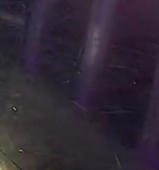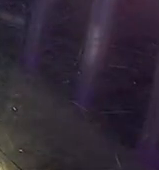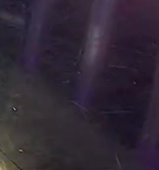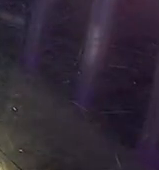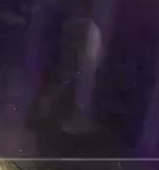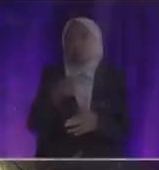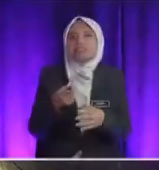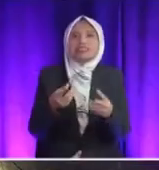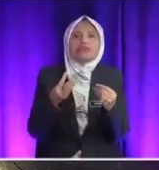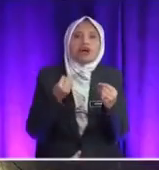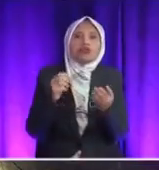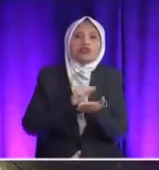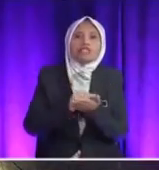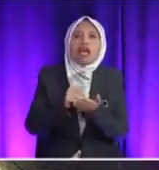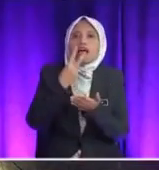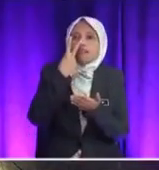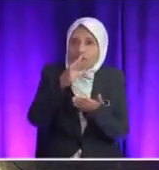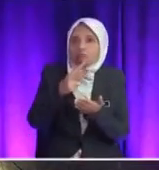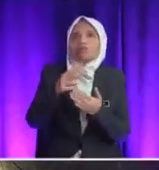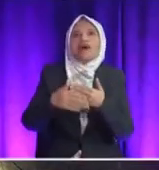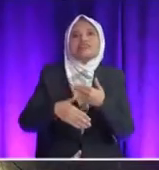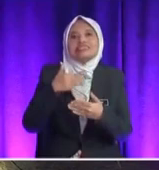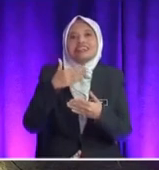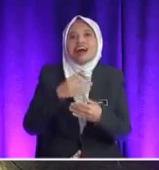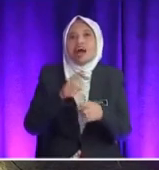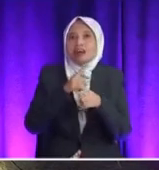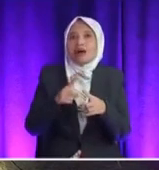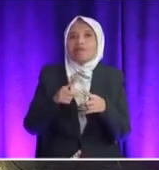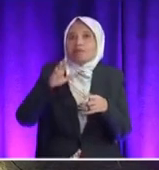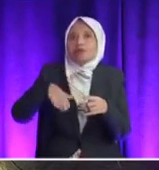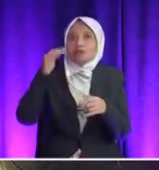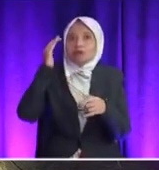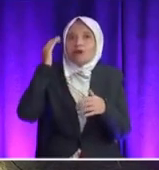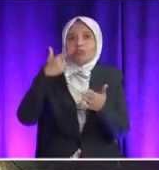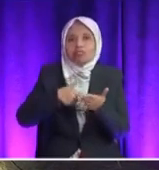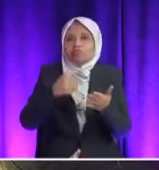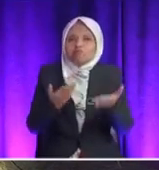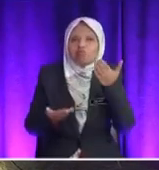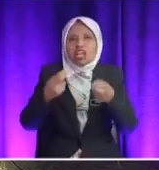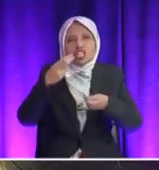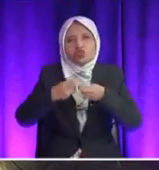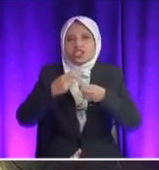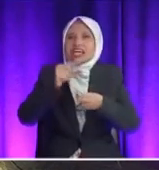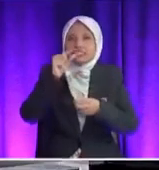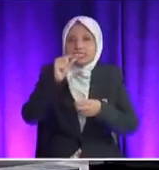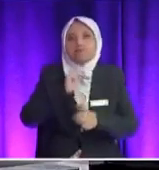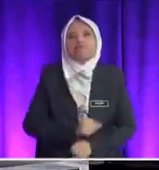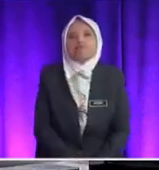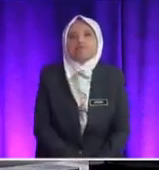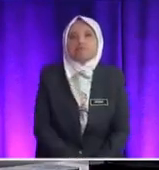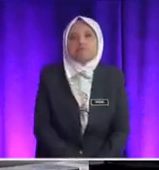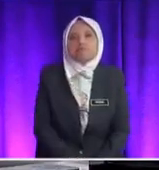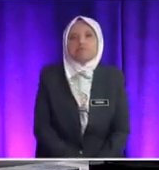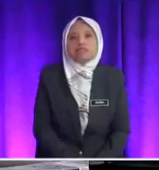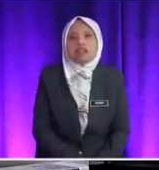Diego senang-senang kita nampak sejarah kita buat sama-sama kali ini PC jadi gua